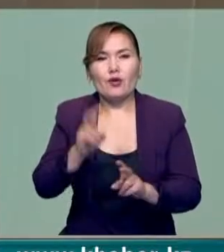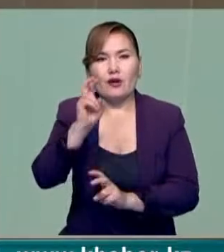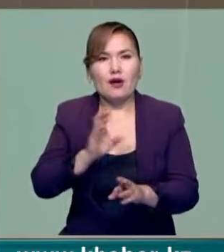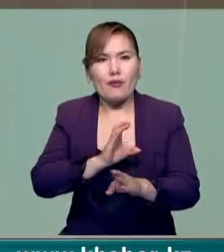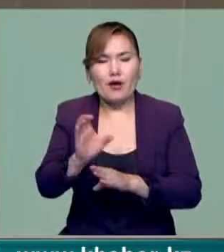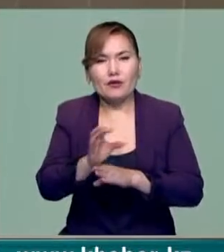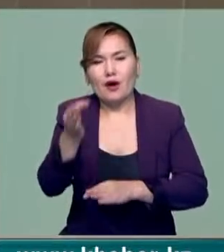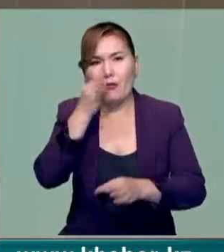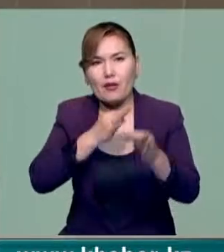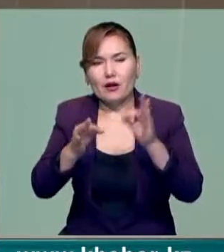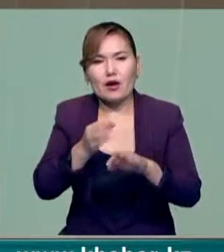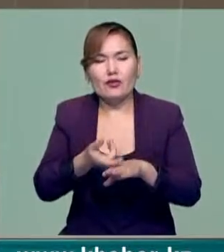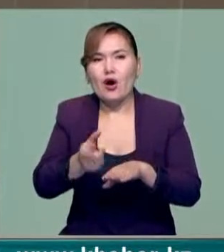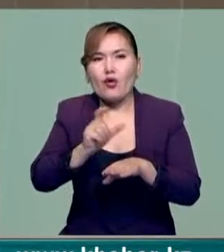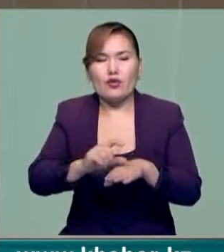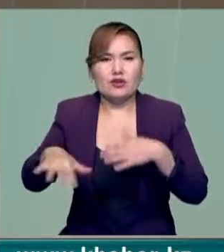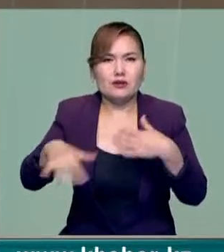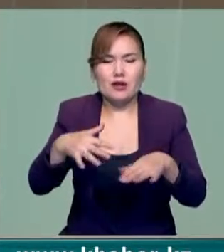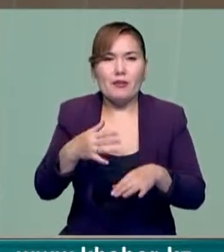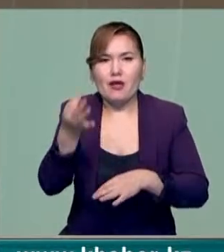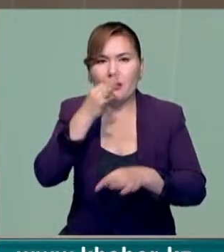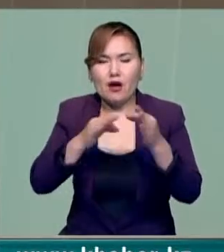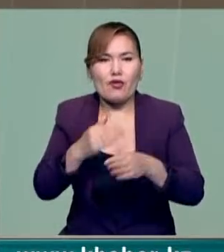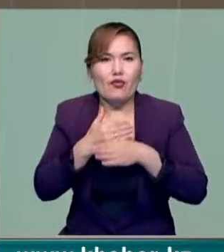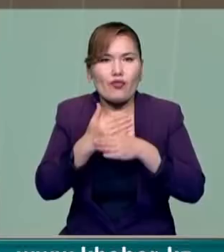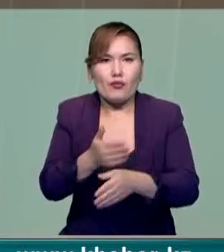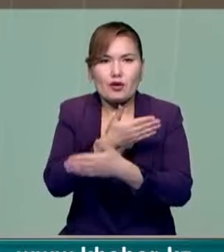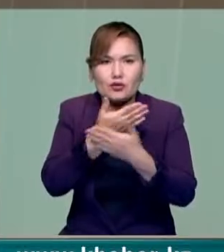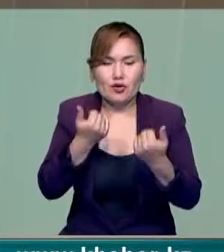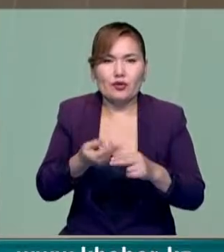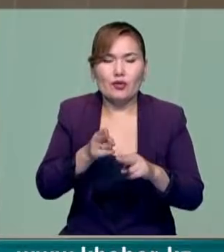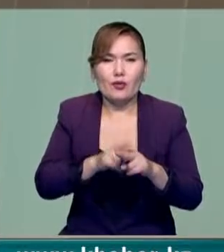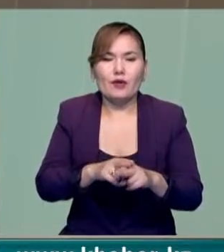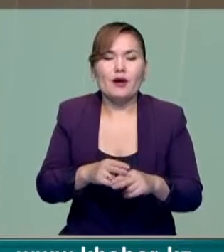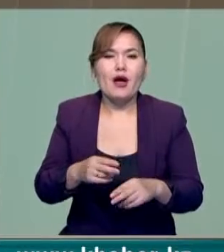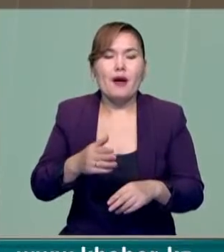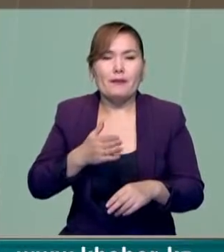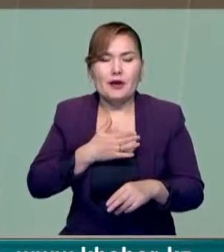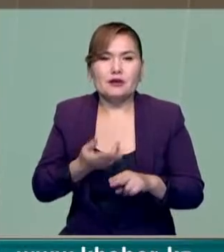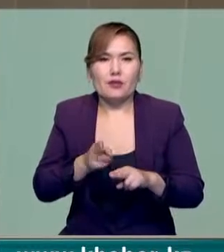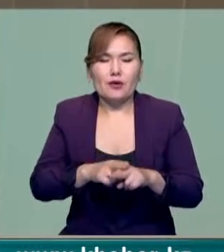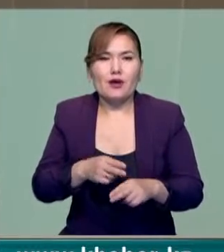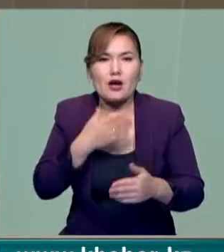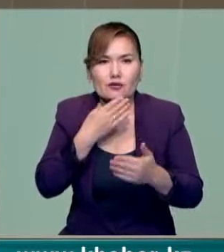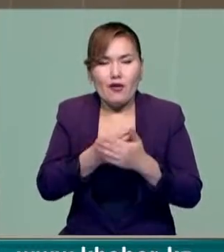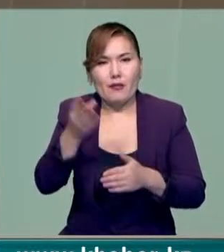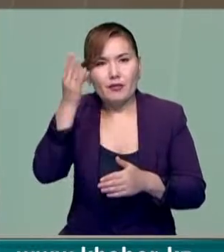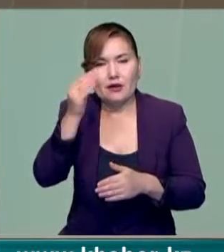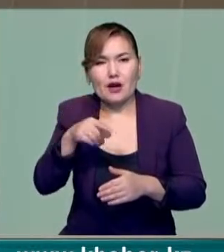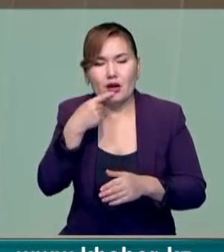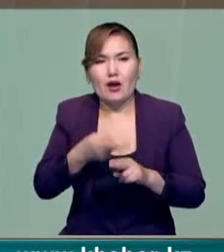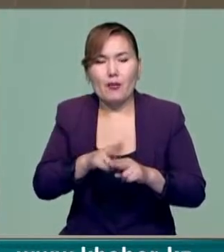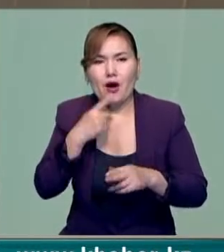болмайтын секілді, әсері аз, дәрі көмектеспейді. Емхананы немесе өзге адамдарды кінәлап отырғаным жоқ, бұл менің жеке пікірім. Әсіресе